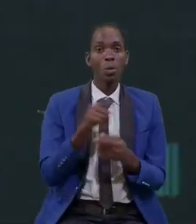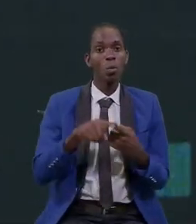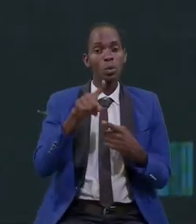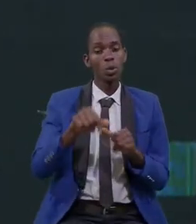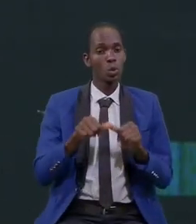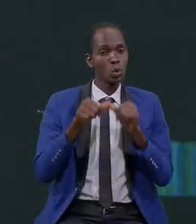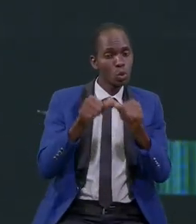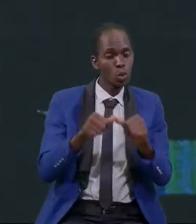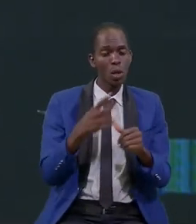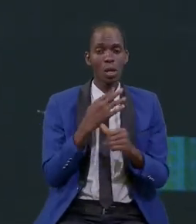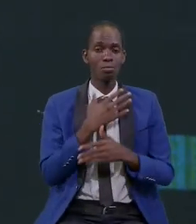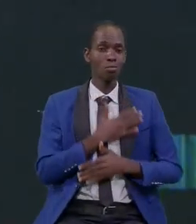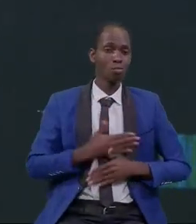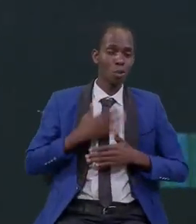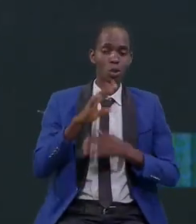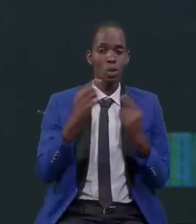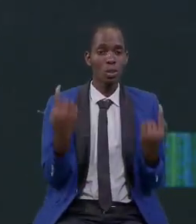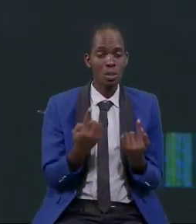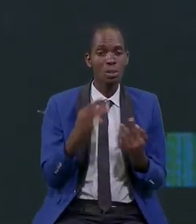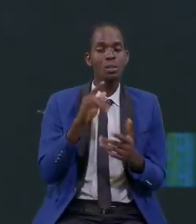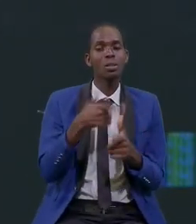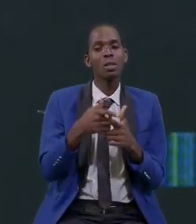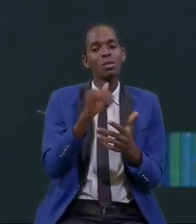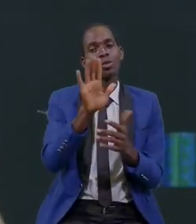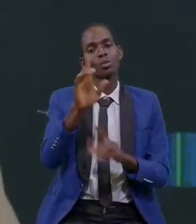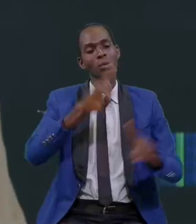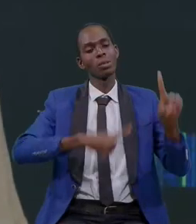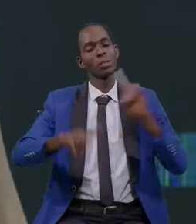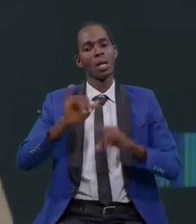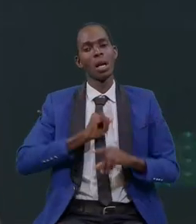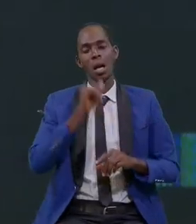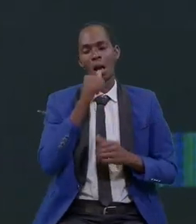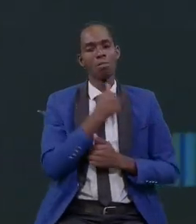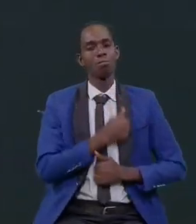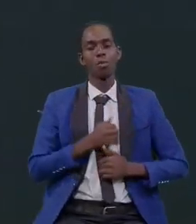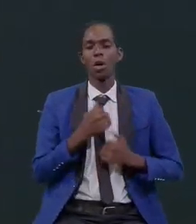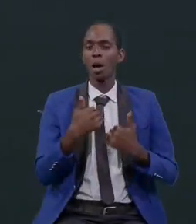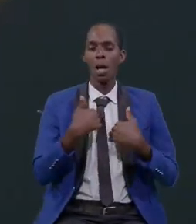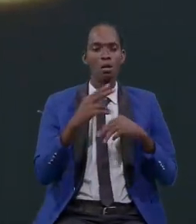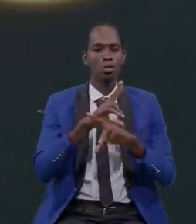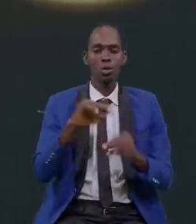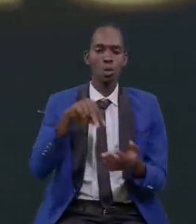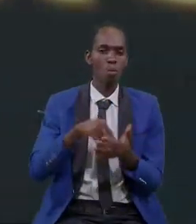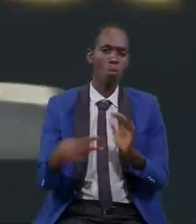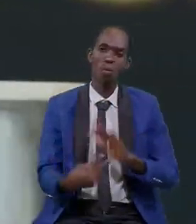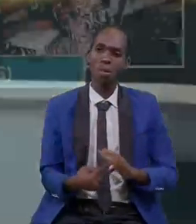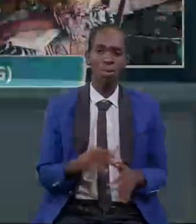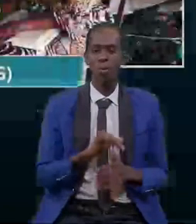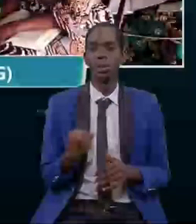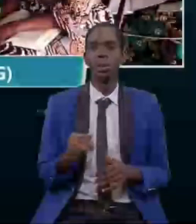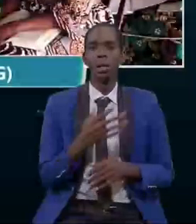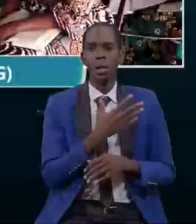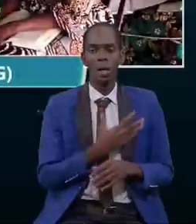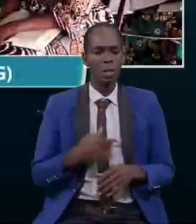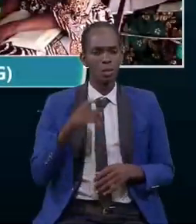péchés, je suis désolé, ça n'a aucun sens. Quand tu t'attaches et quand tu dis, je pense que je veux plus